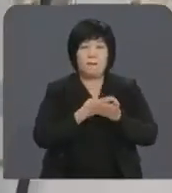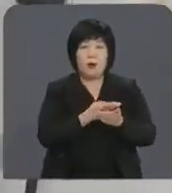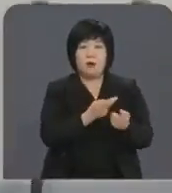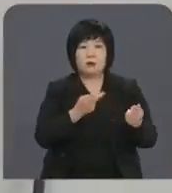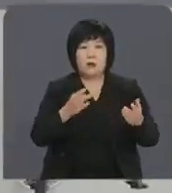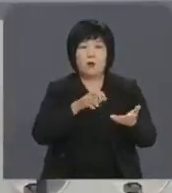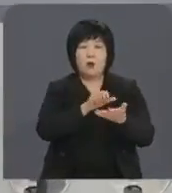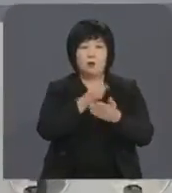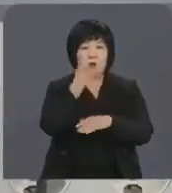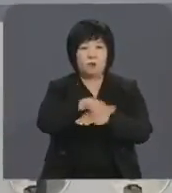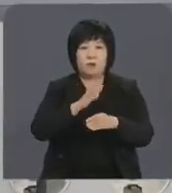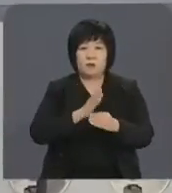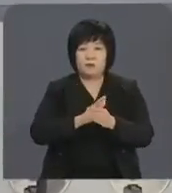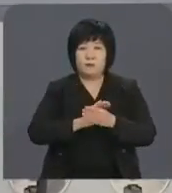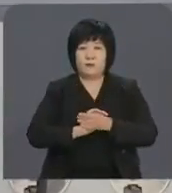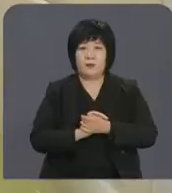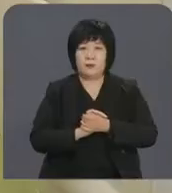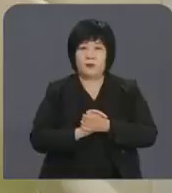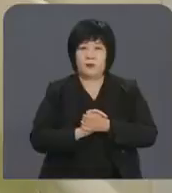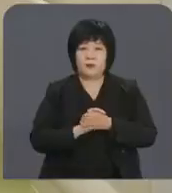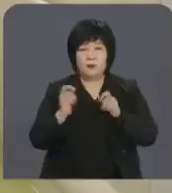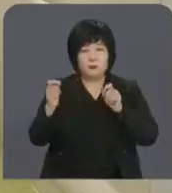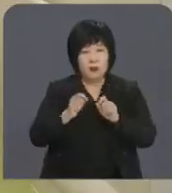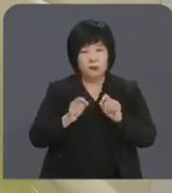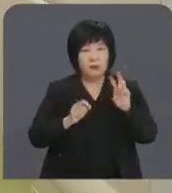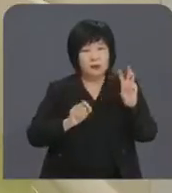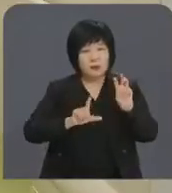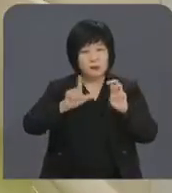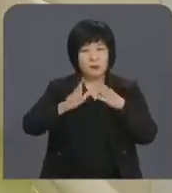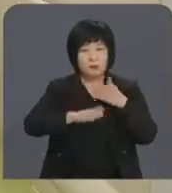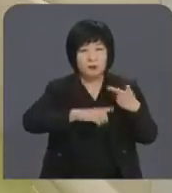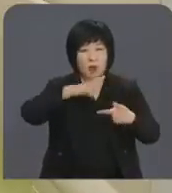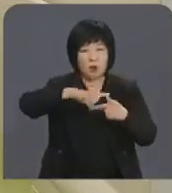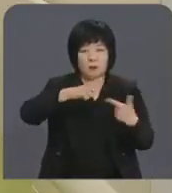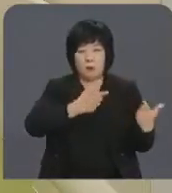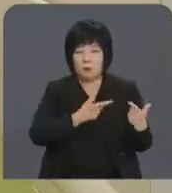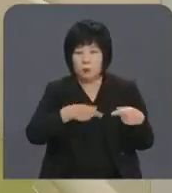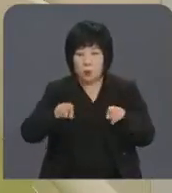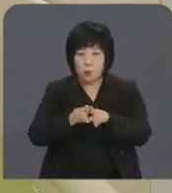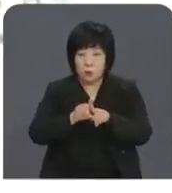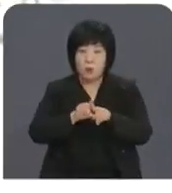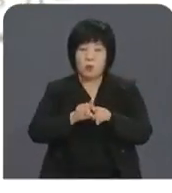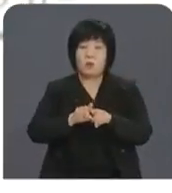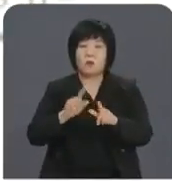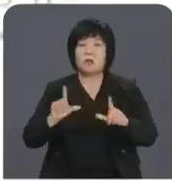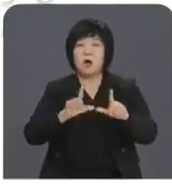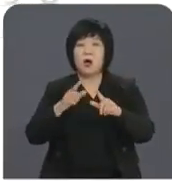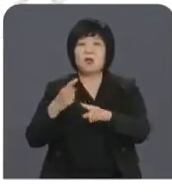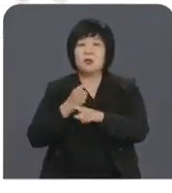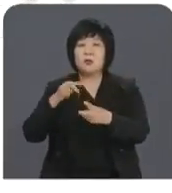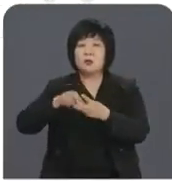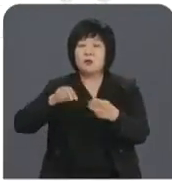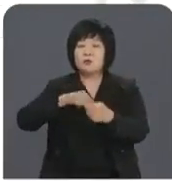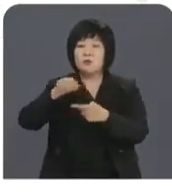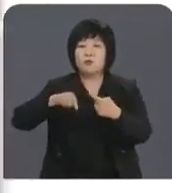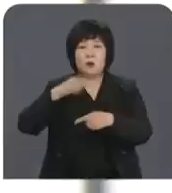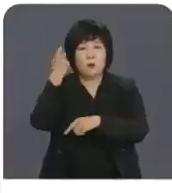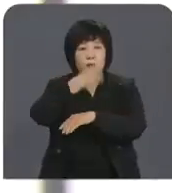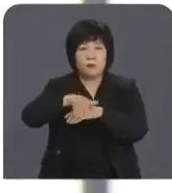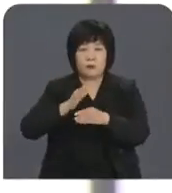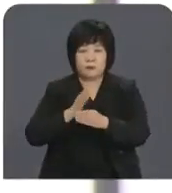계획입니다 이르면 오는 30일부터 경남과 공동으로 생활 치료 센터를 운영하는 방안도 검토하고